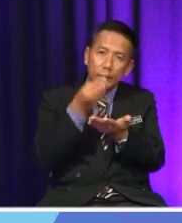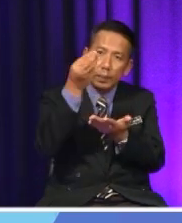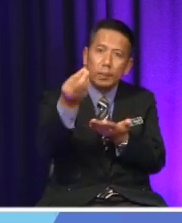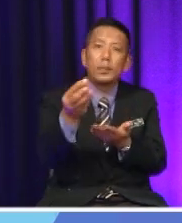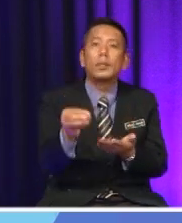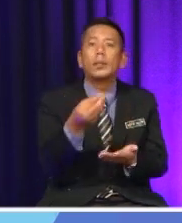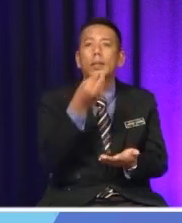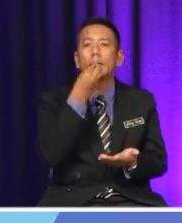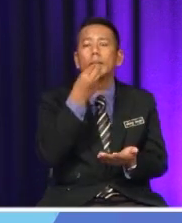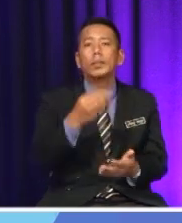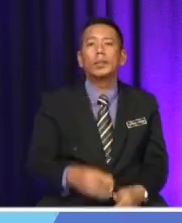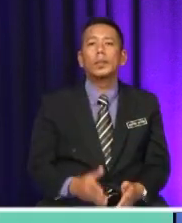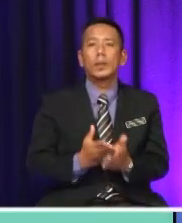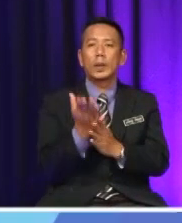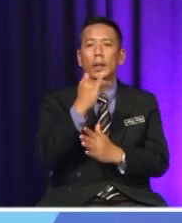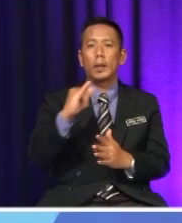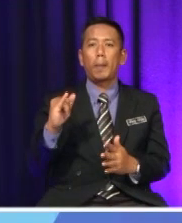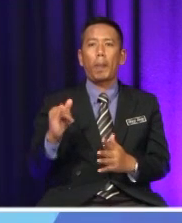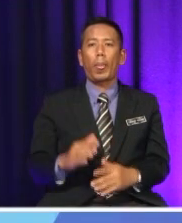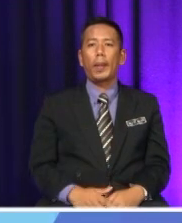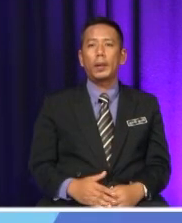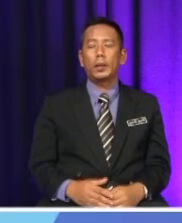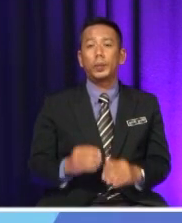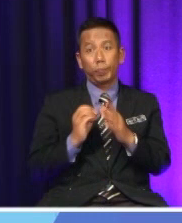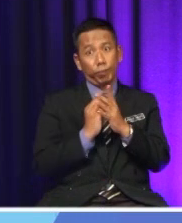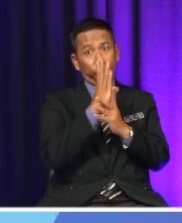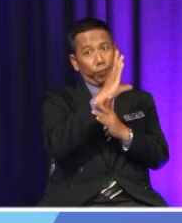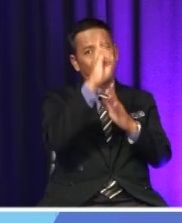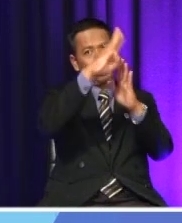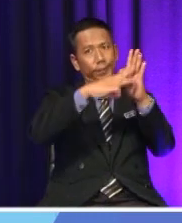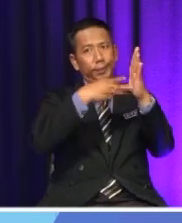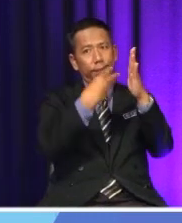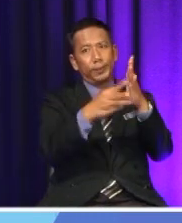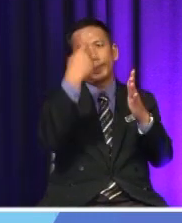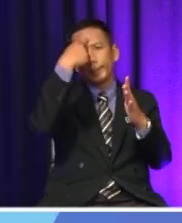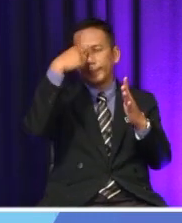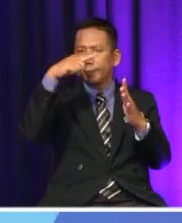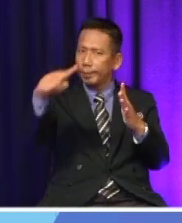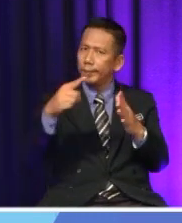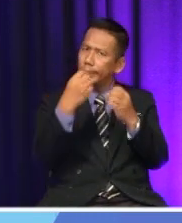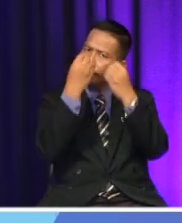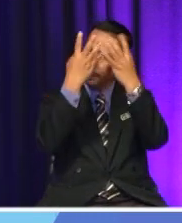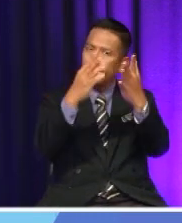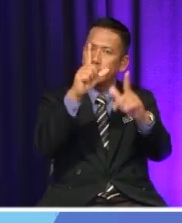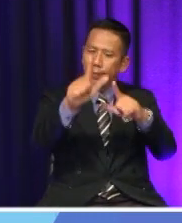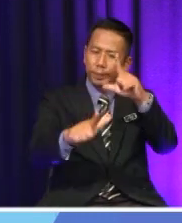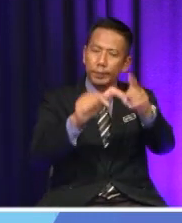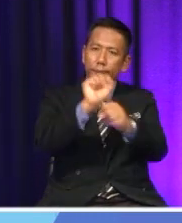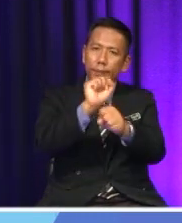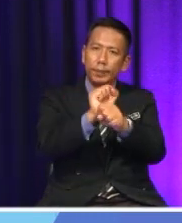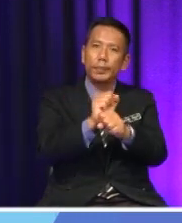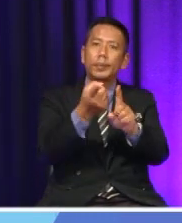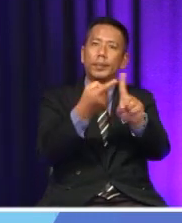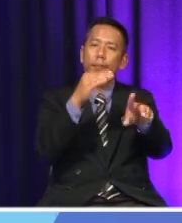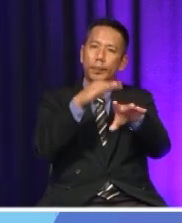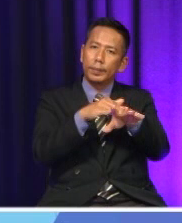ya Oke seterusnya dipoper kan juga jadwal untuk penyetaan langkah kerja daripada pernyataan